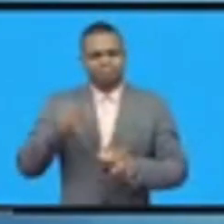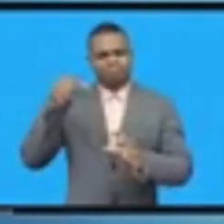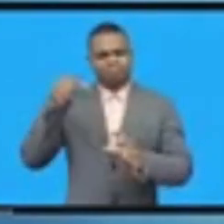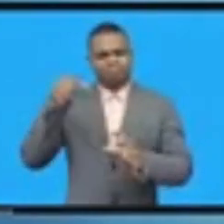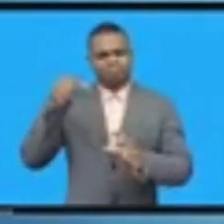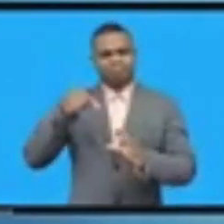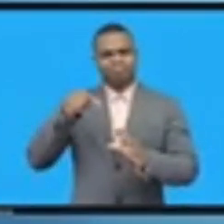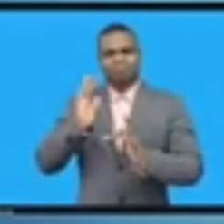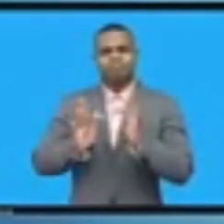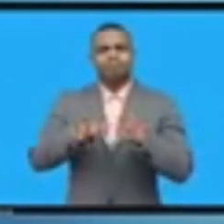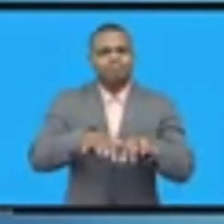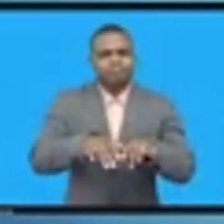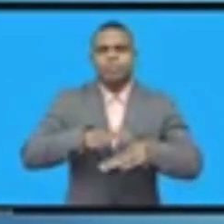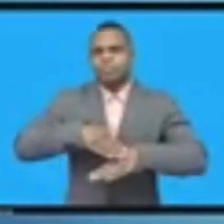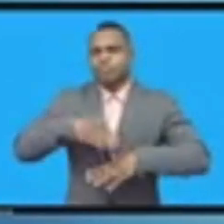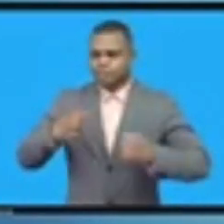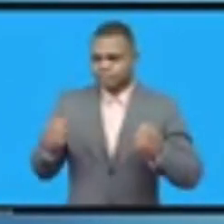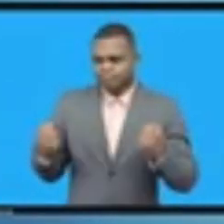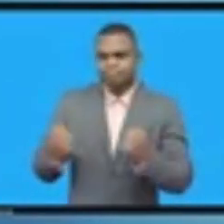里参会。